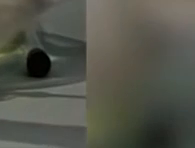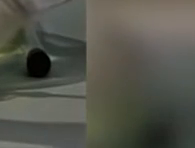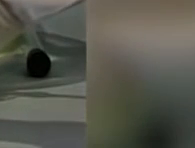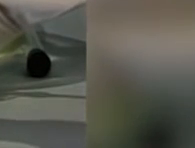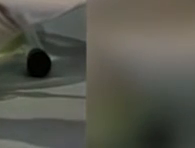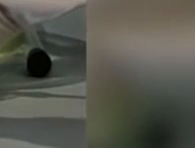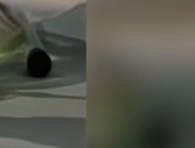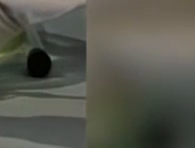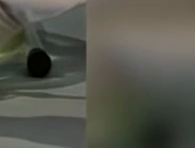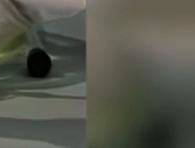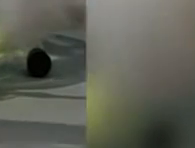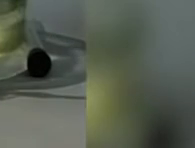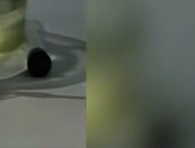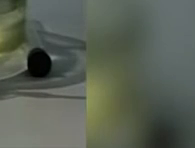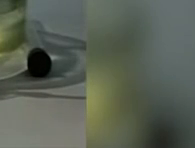НО.